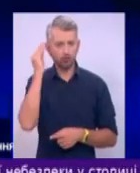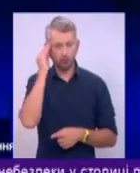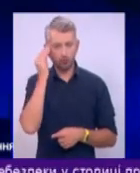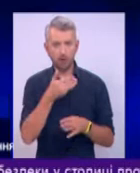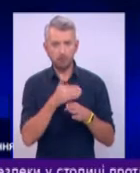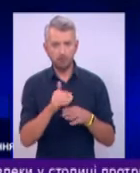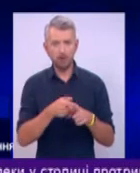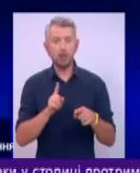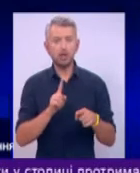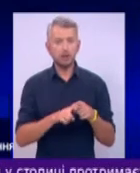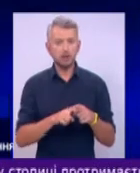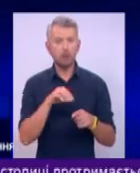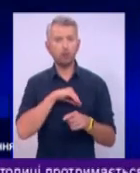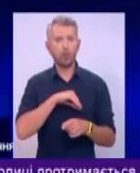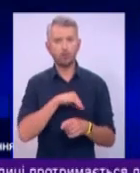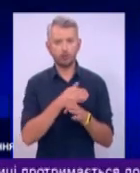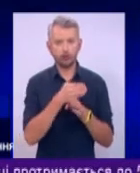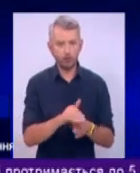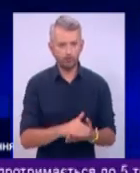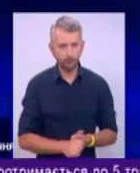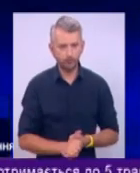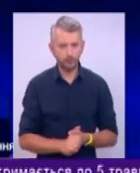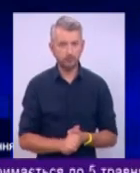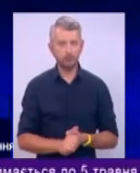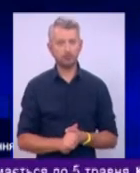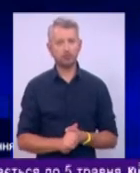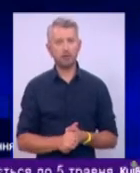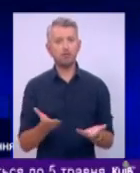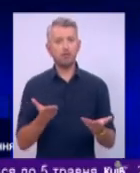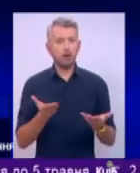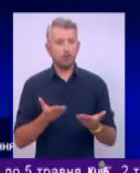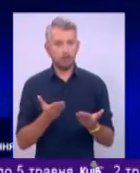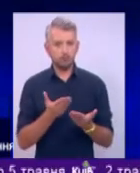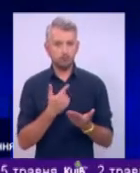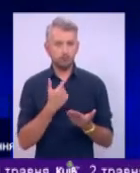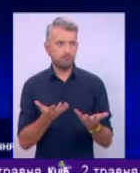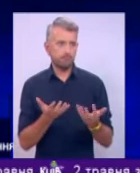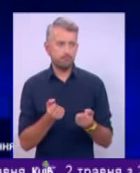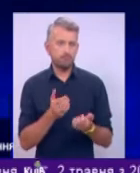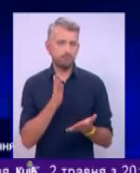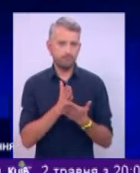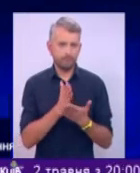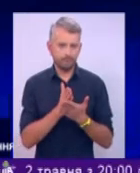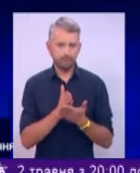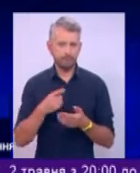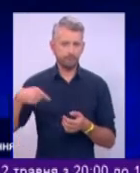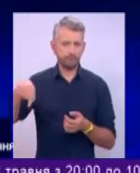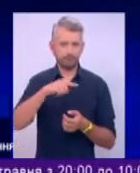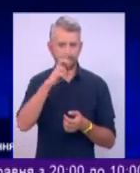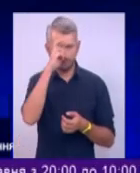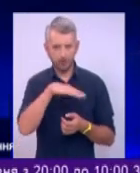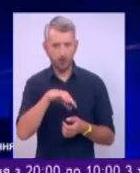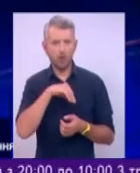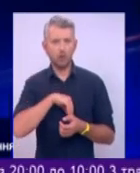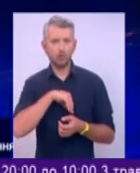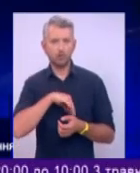елемент – це духовну складову, яка прийнята у всіх таких передових країнах світу. Це якраз душпастерська